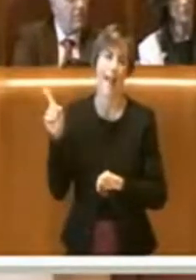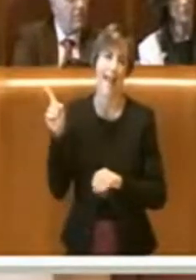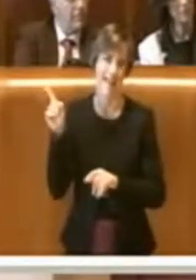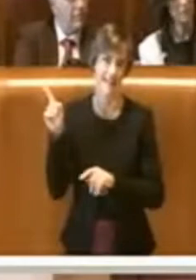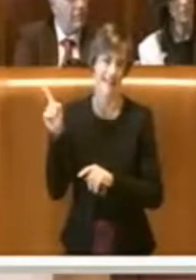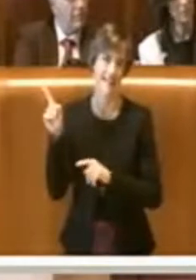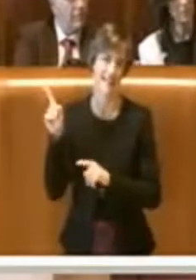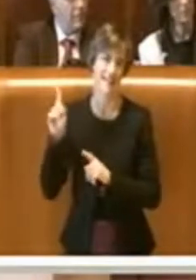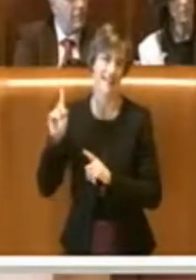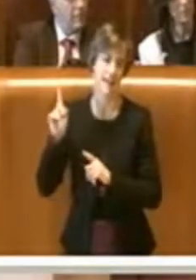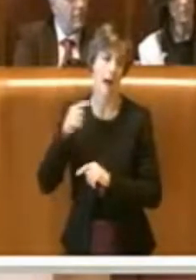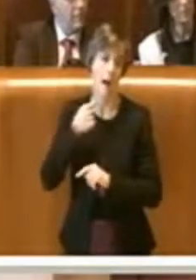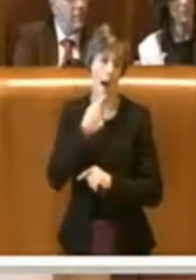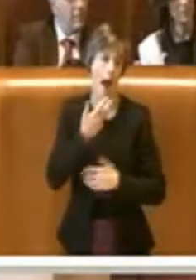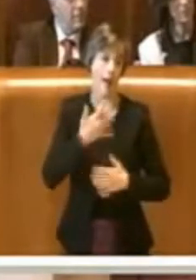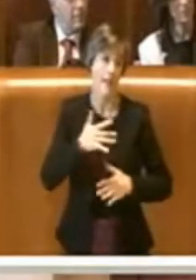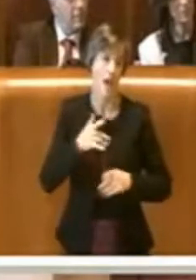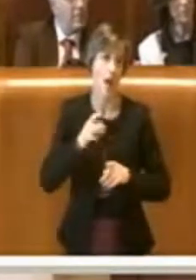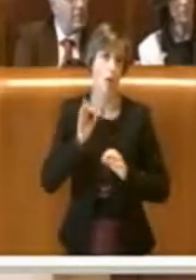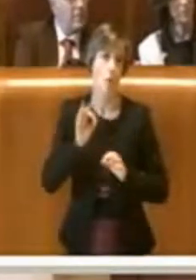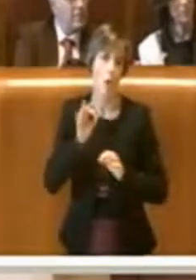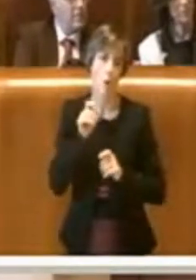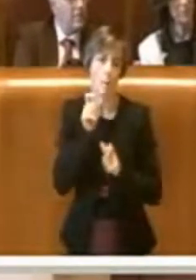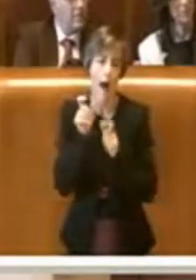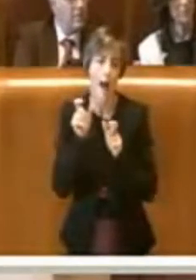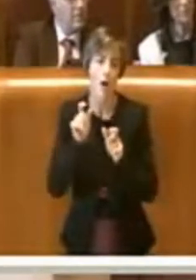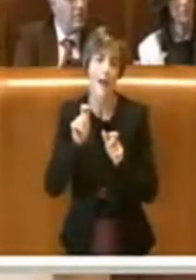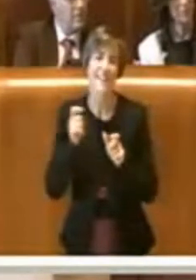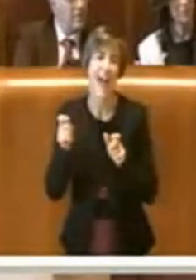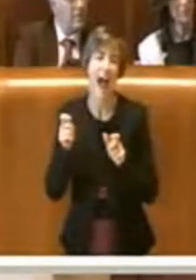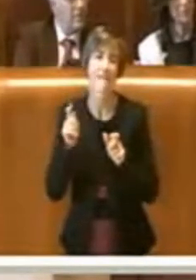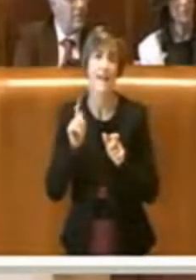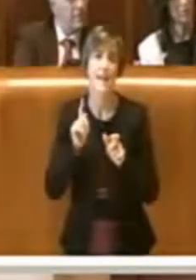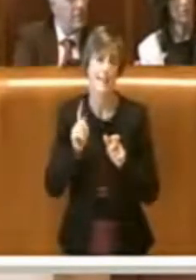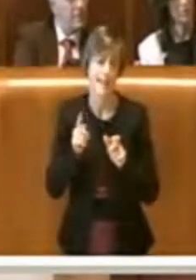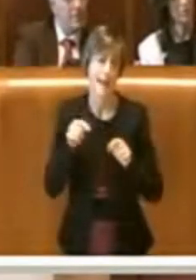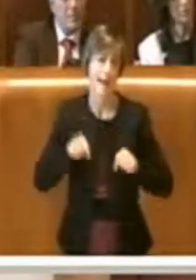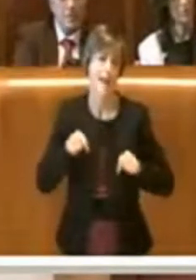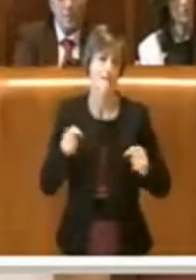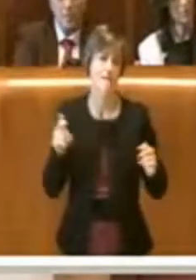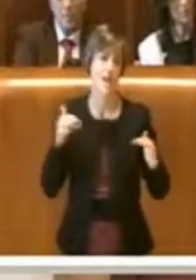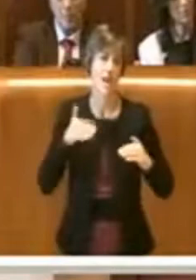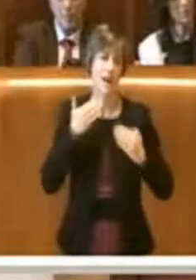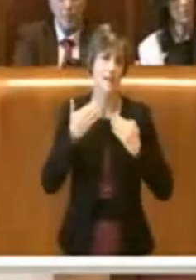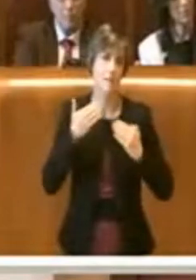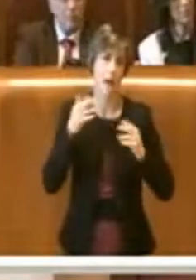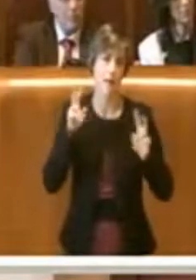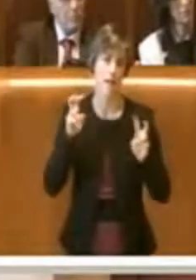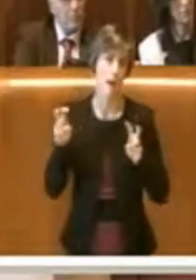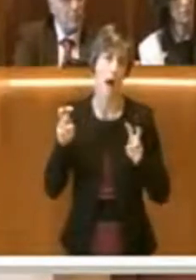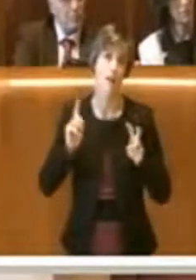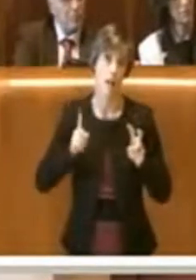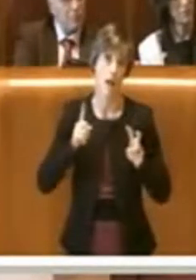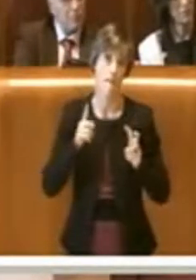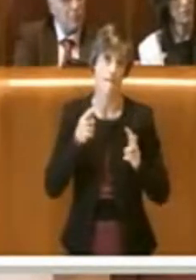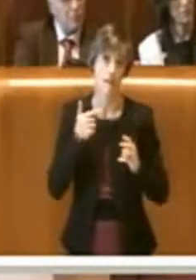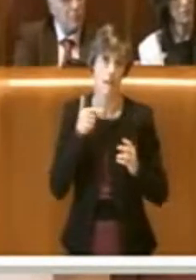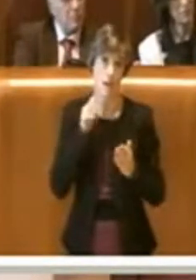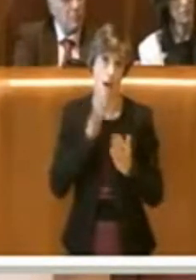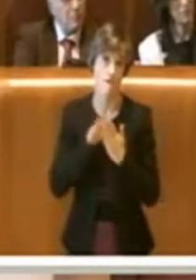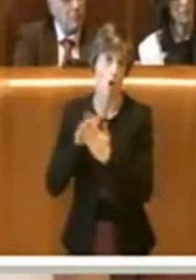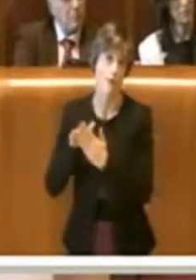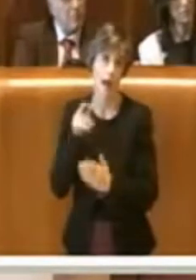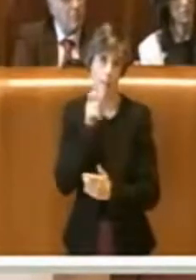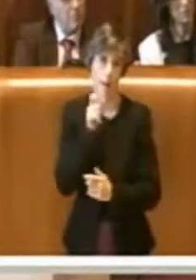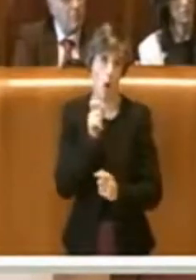che dovrebbero essere parole chiave di questo consiglio tematico, perché noi